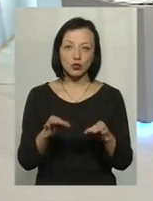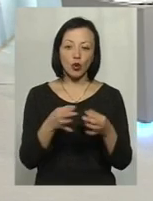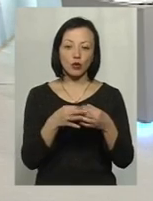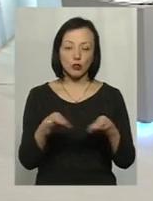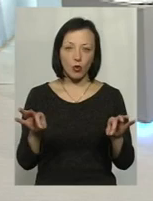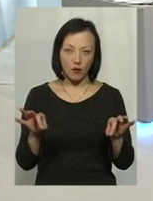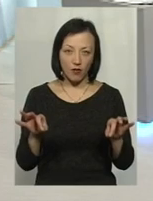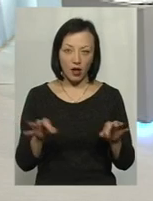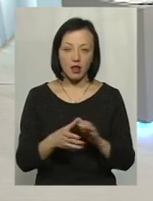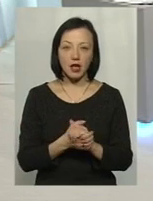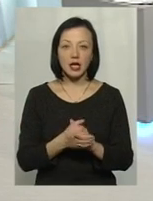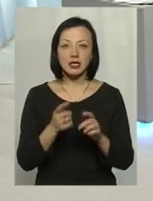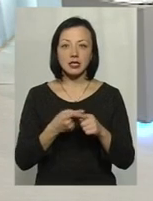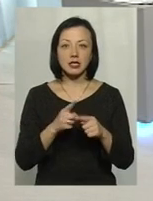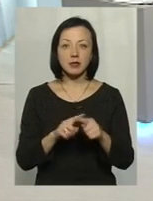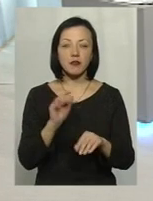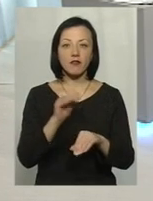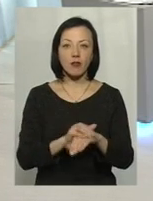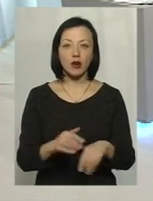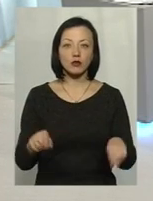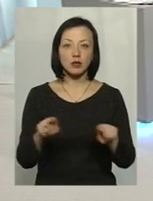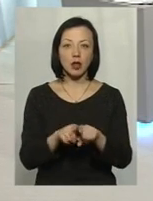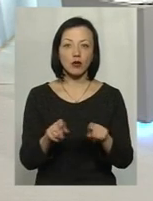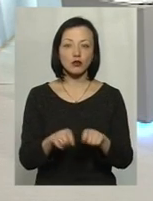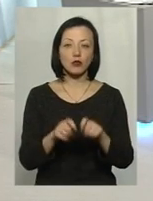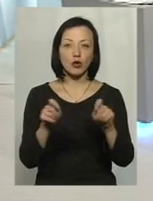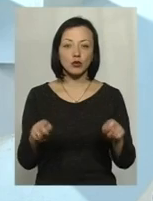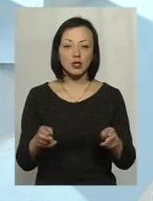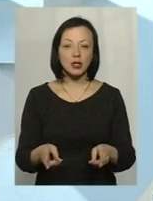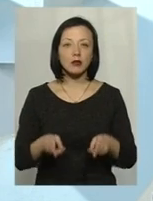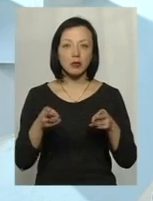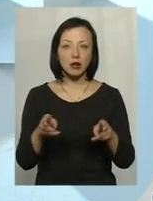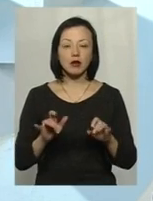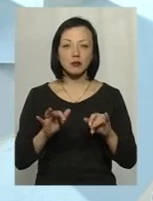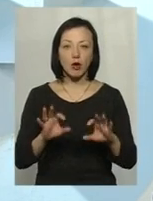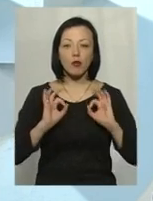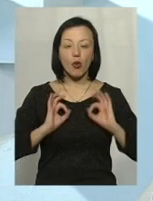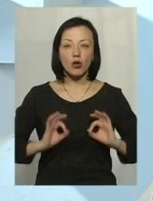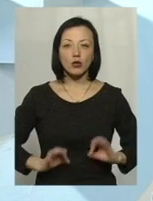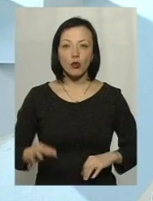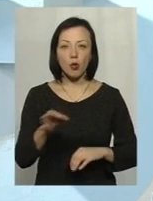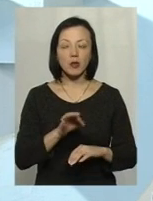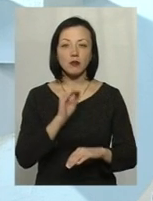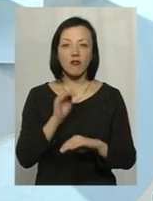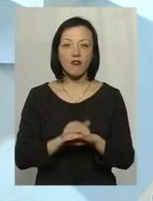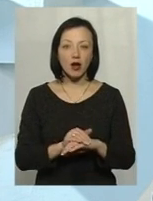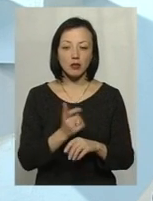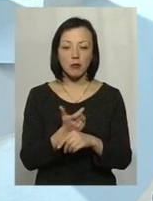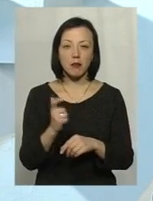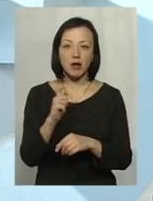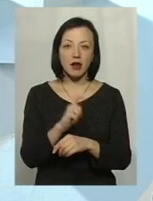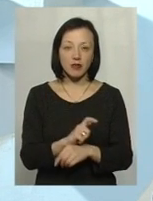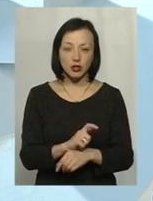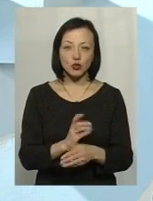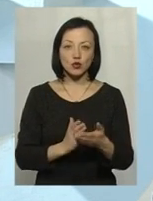розблокували. За даним фактом, також порушено кримінальне провадження прокуратури області по факту перевищення